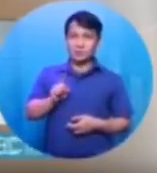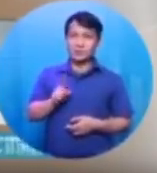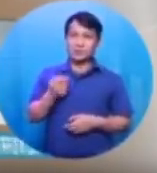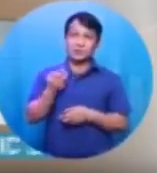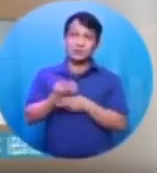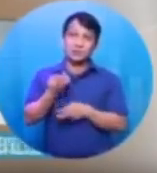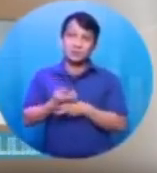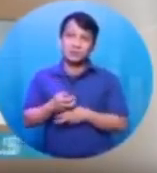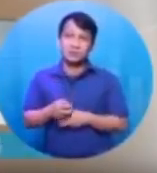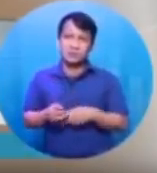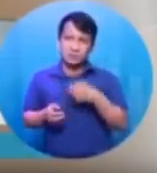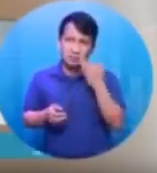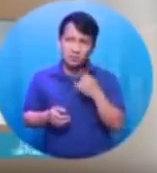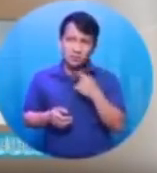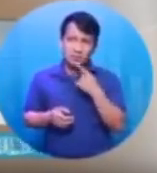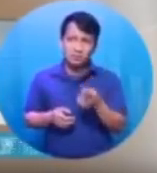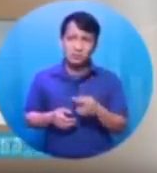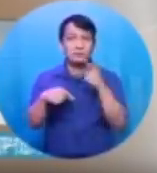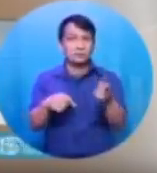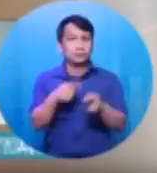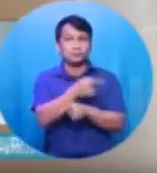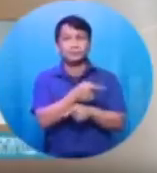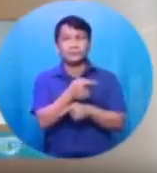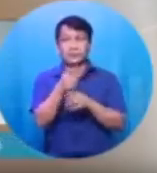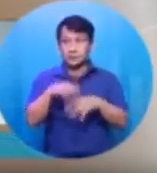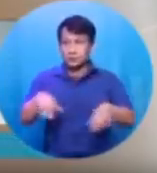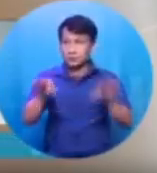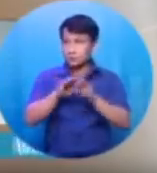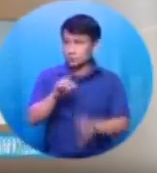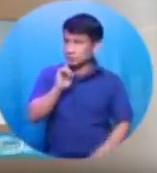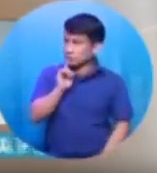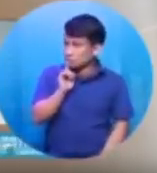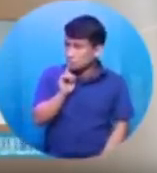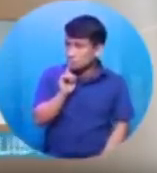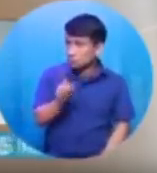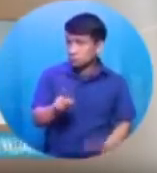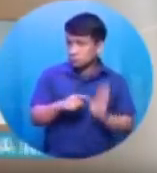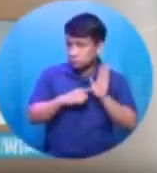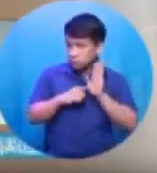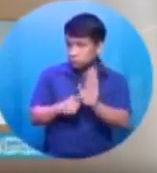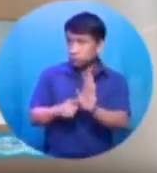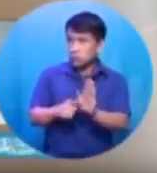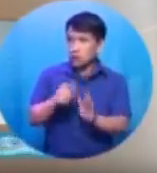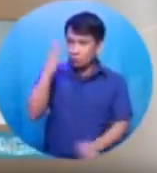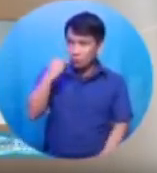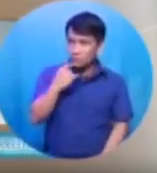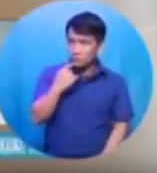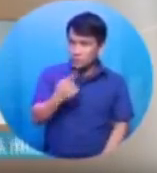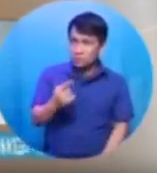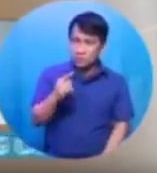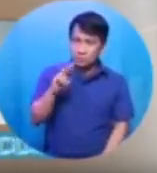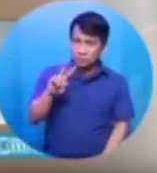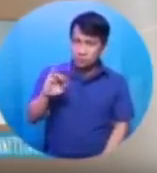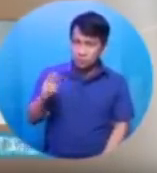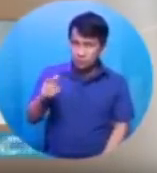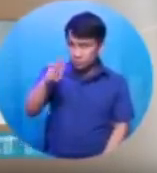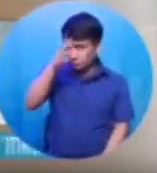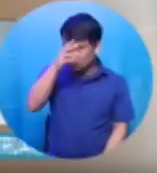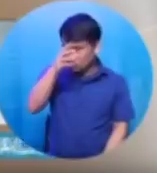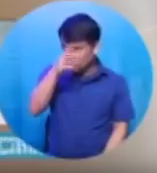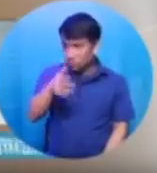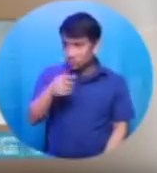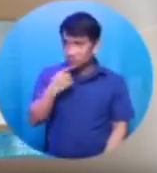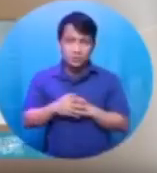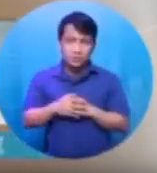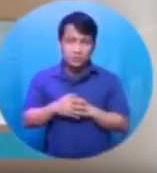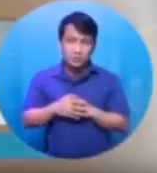kaya... Hindi nga, kasi nag-aakusa ka. Dapat patunay mo yung iyong akusasyon. Bakit mo nasabi nagbabayagra yung tatay ni